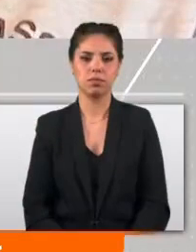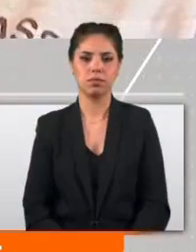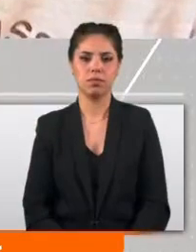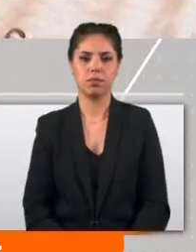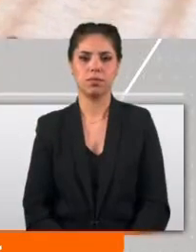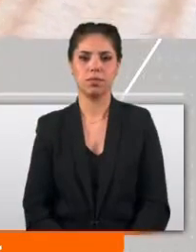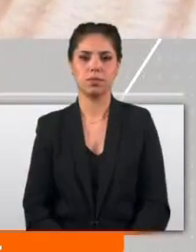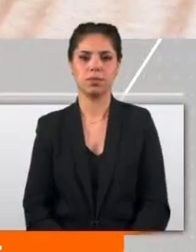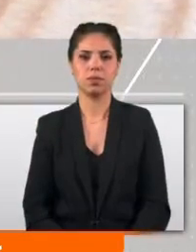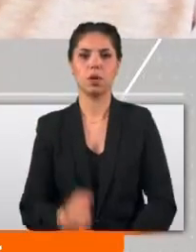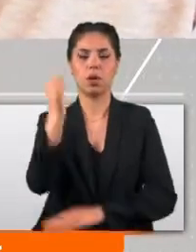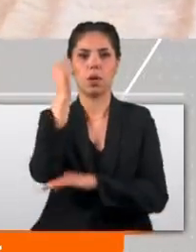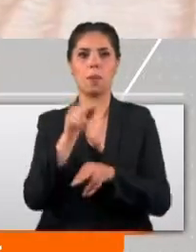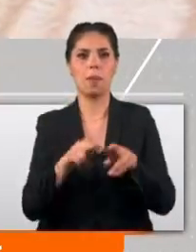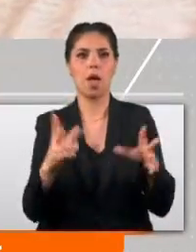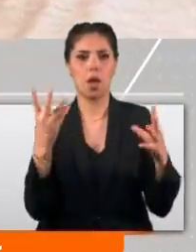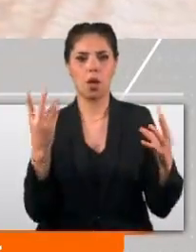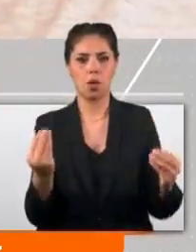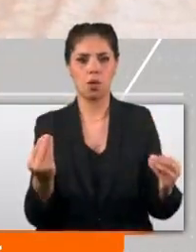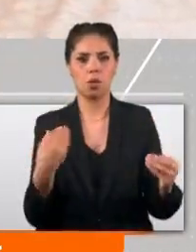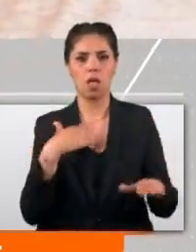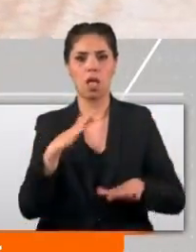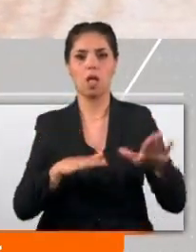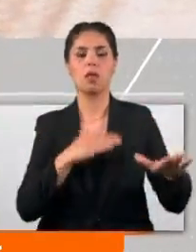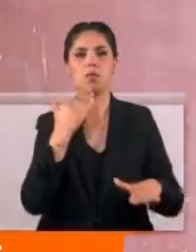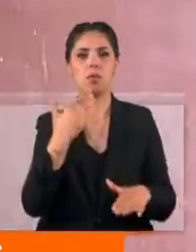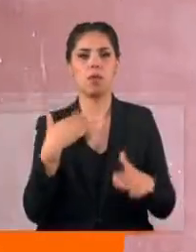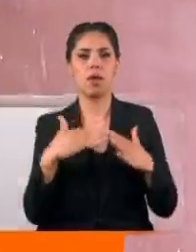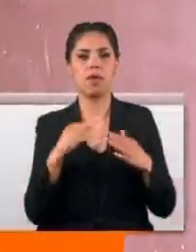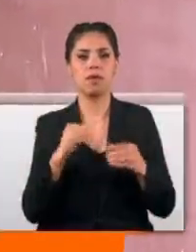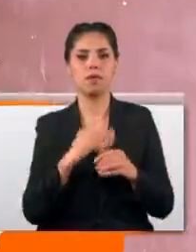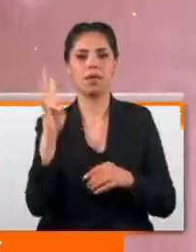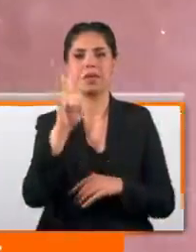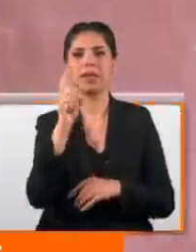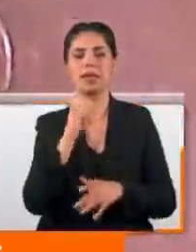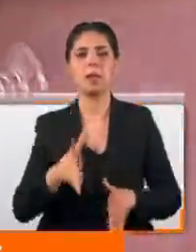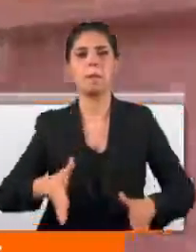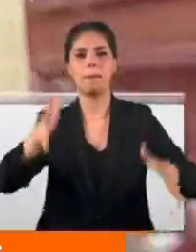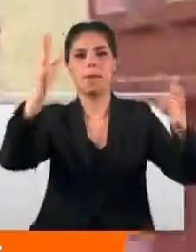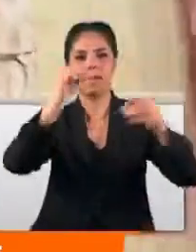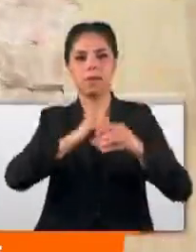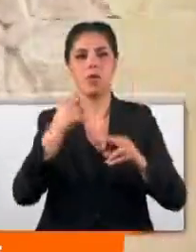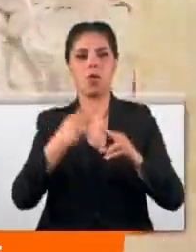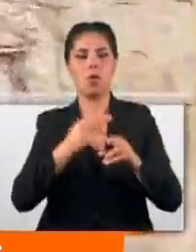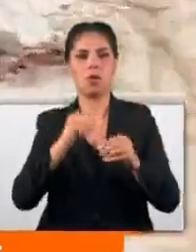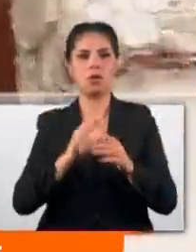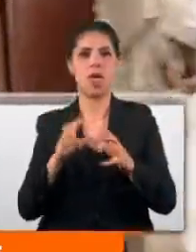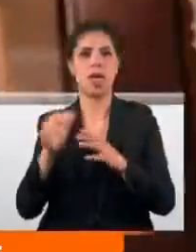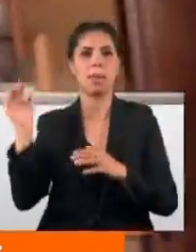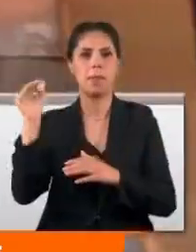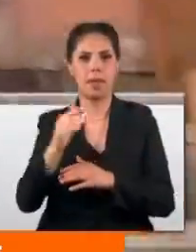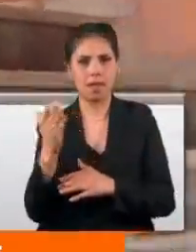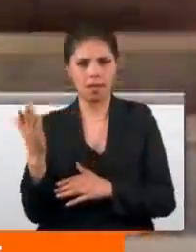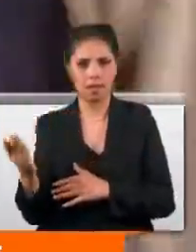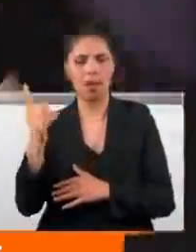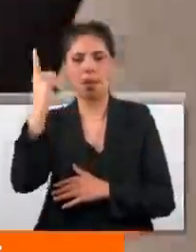Ana kolonlarımızı kırdılar ya. Adım atamıyoruz evin içinde. 40 yıllık bir binanın içindeyiz. Karot almak için ekipler geldi.